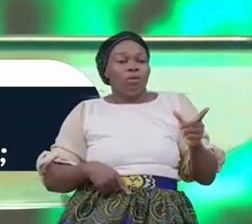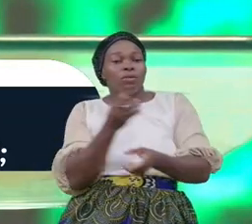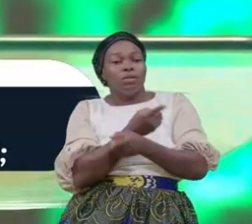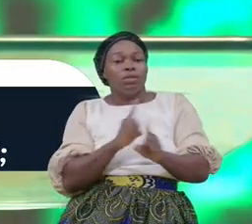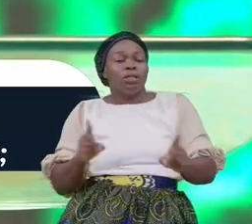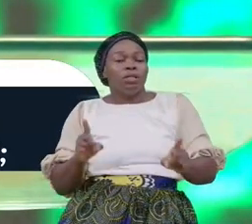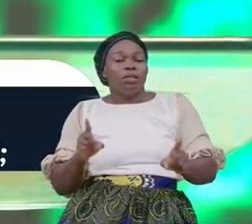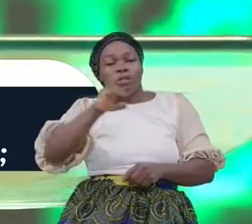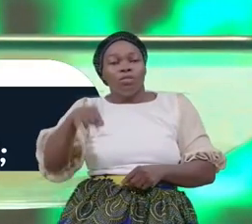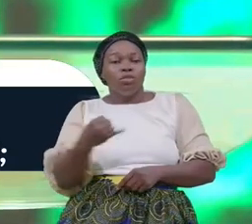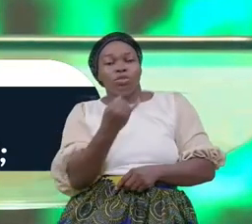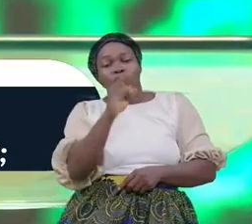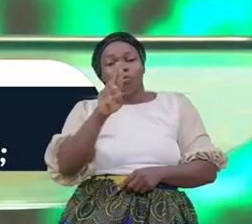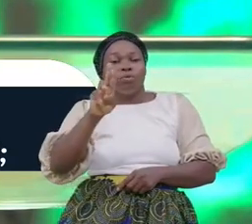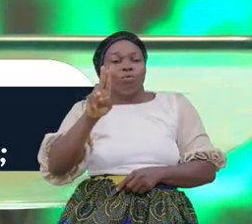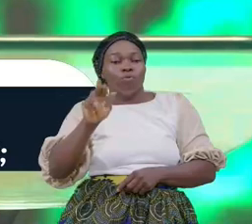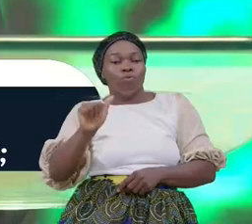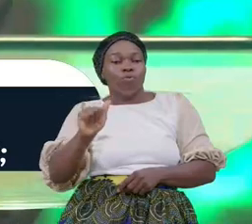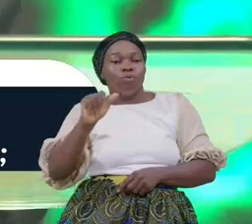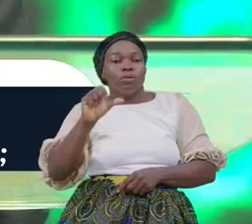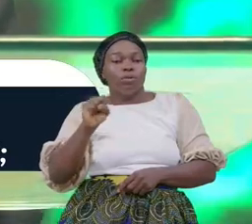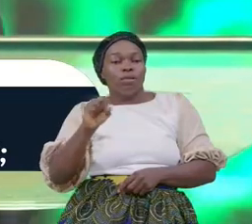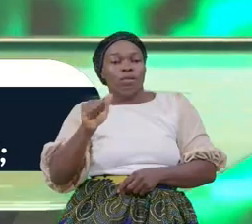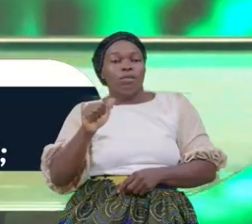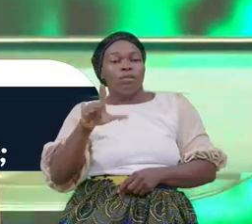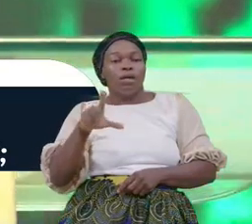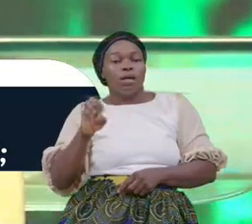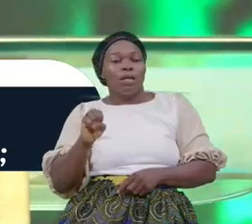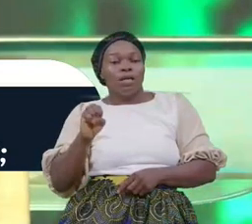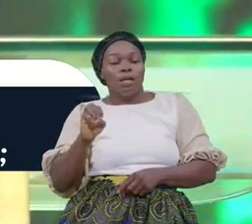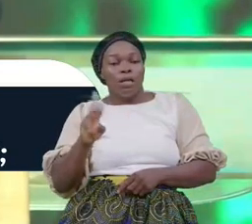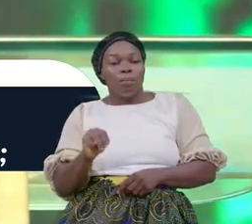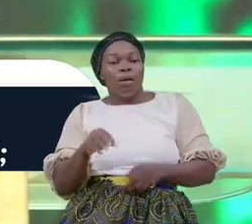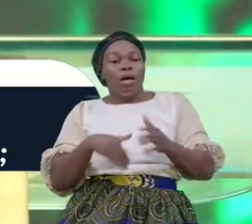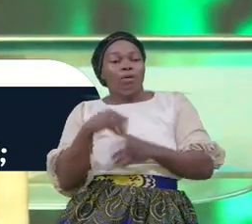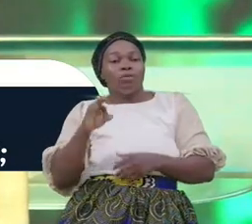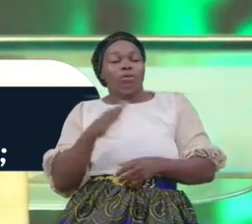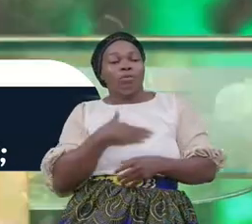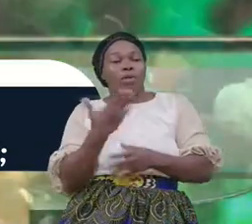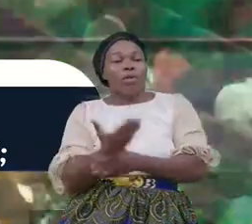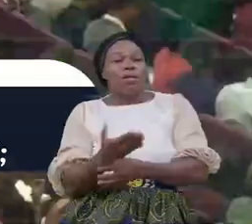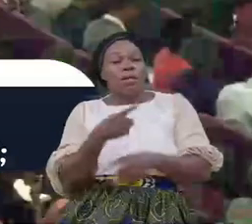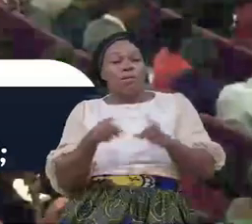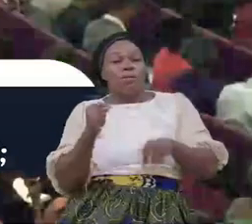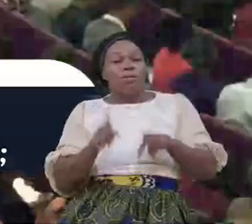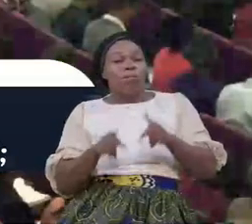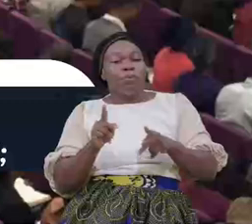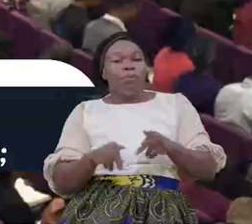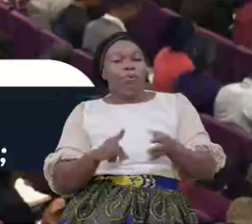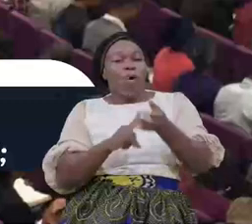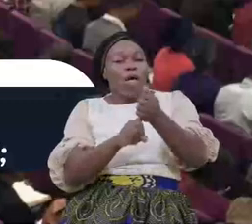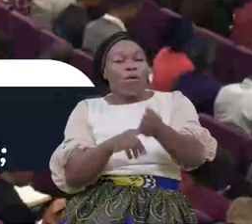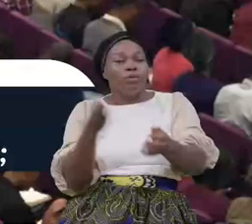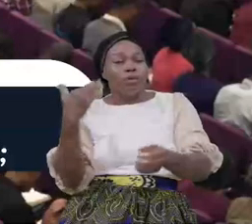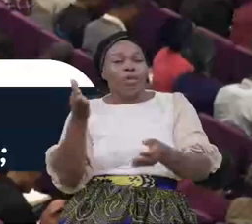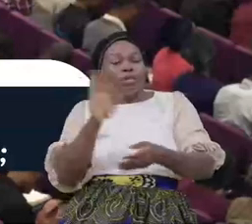pays de ma main pour que l'Éternel délivre Jérusalem de ma main? 36. Le peuple, qu'est-ce qu'ils ont fait? Le